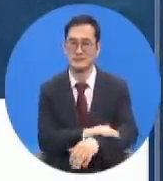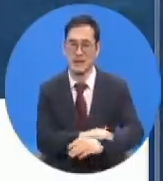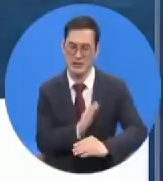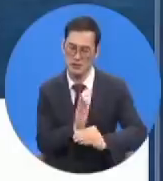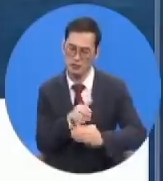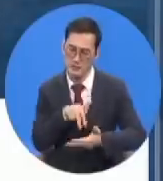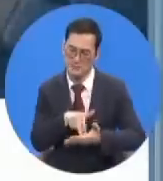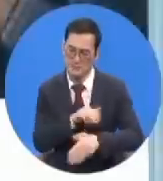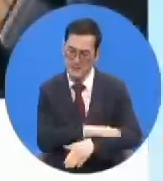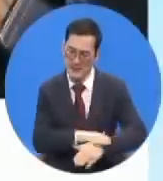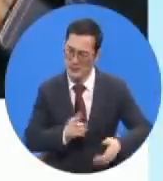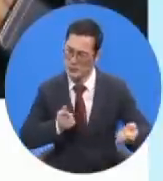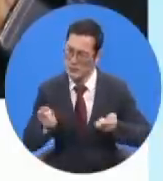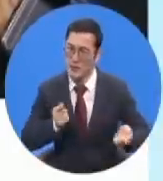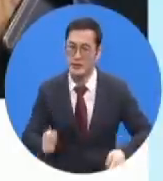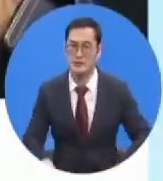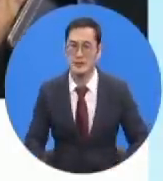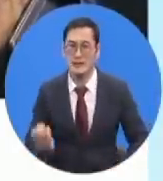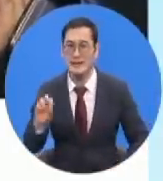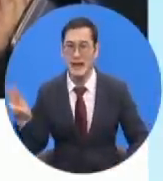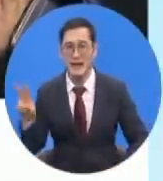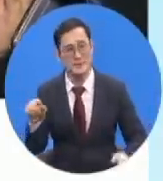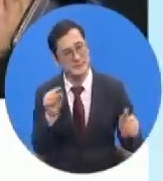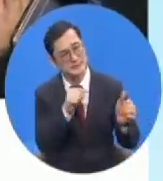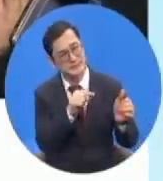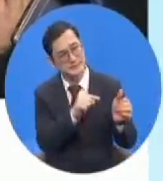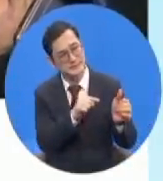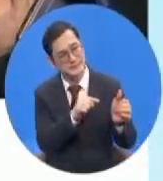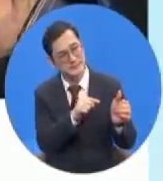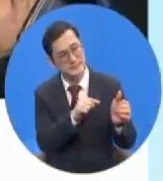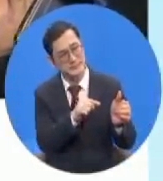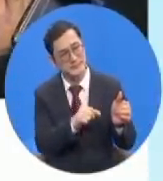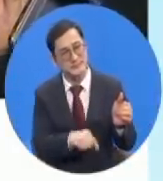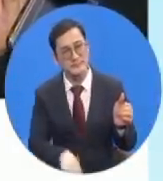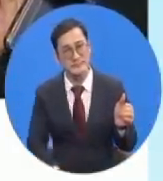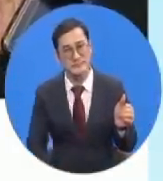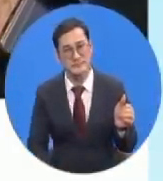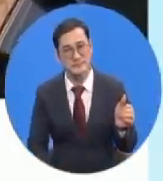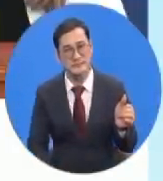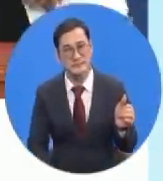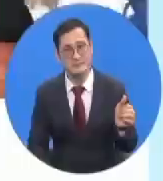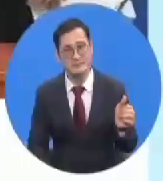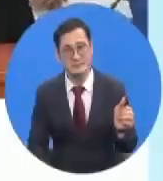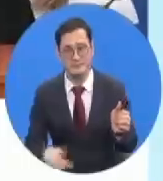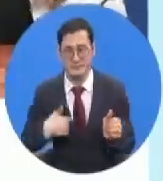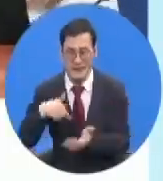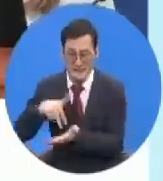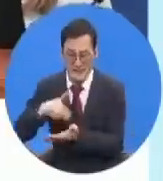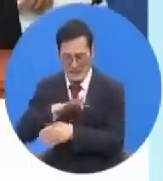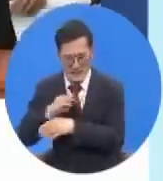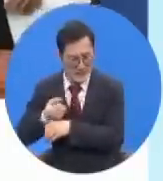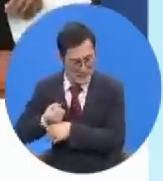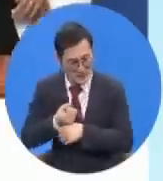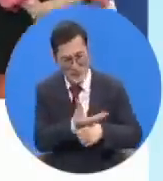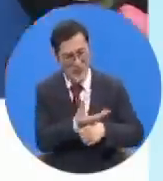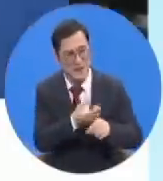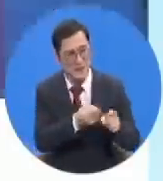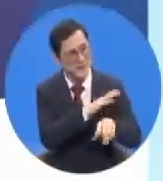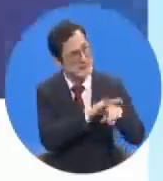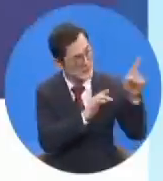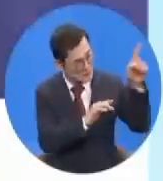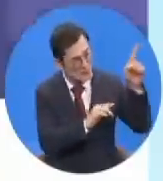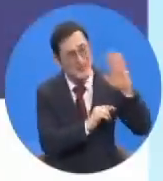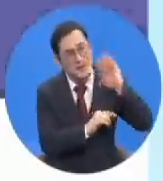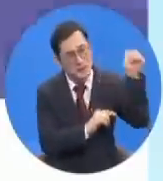때문에 야당 입장에서 보면 아 이철희 정무수석이 야당 당사 찾아오면 그래도 우리 입장을 좀 잘 좀 얘기를 할 수 있을 것 같은 걸 네. 우리에게